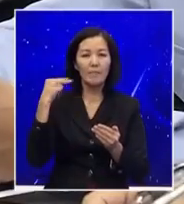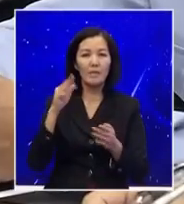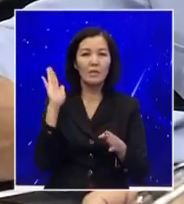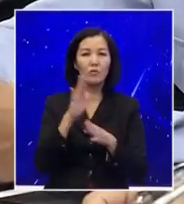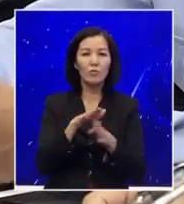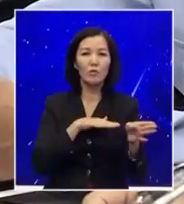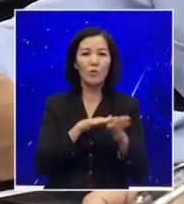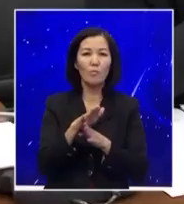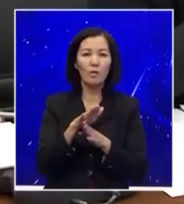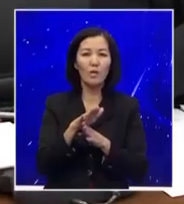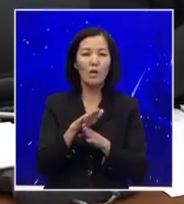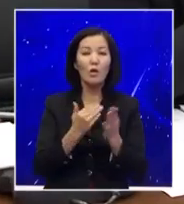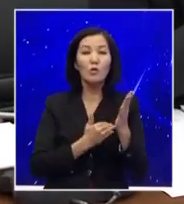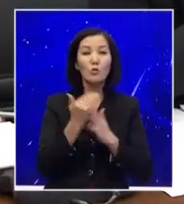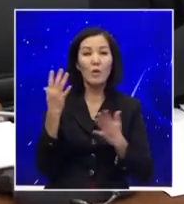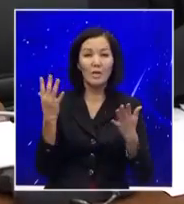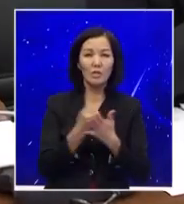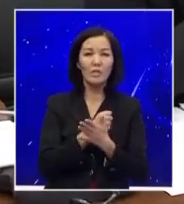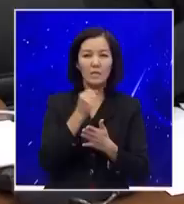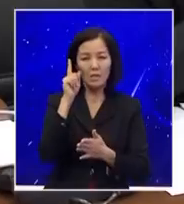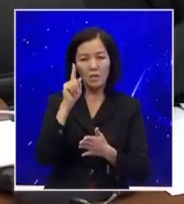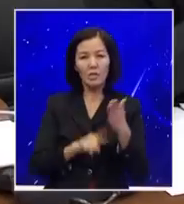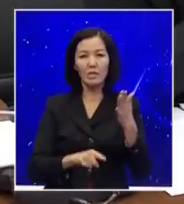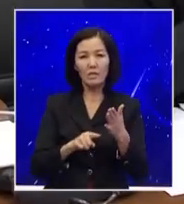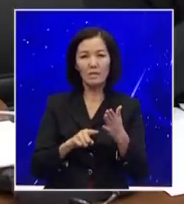жолдауын орындасақ, бұдан да жоғары жетістіктерге